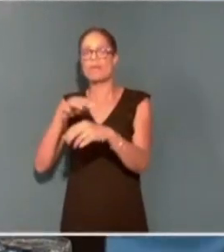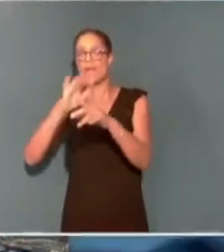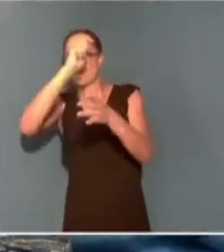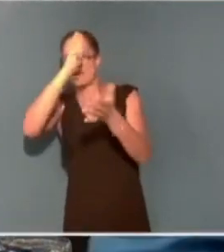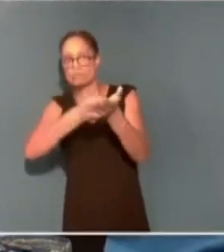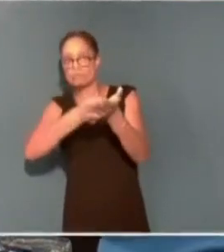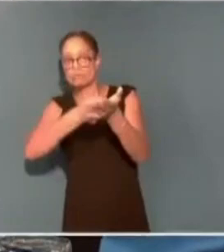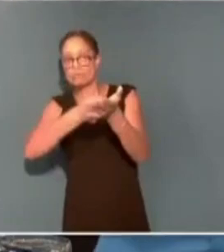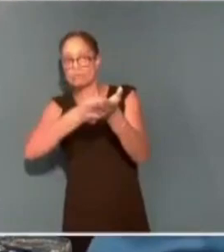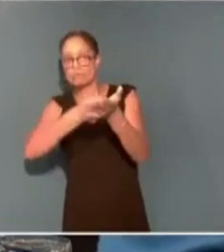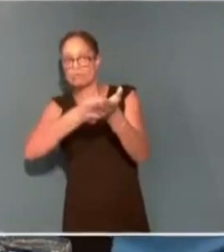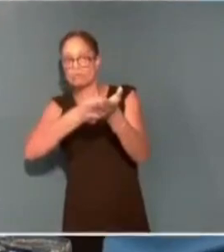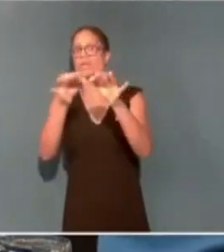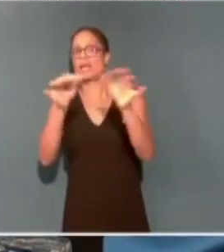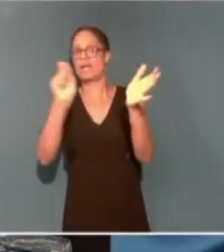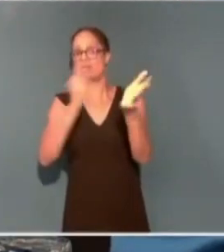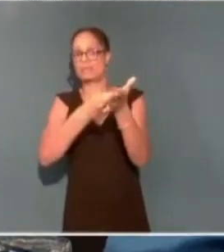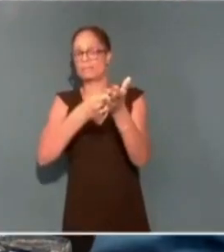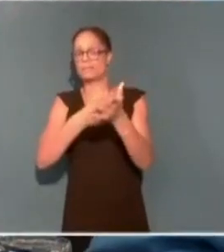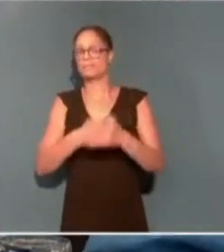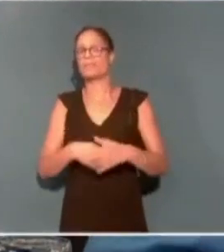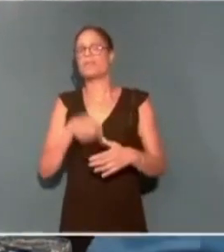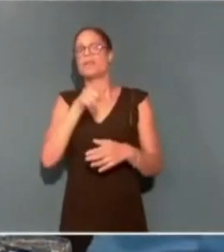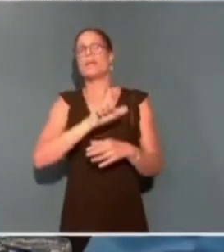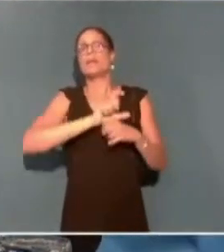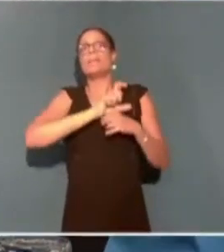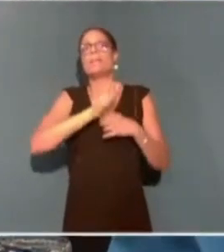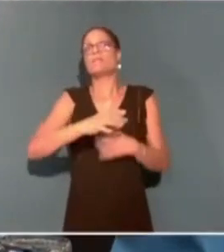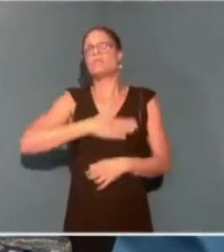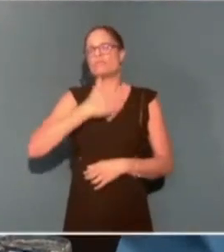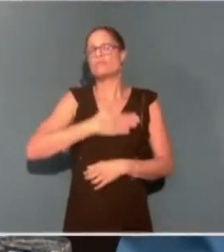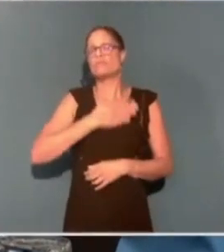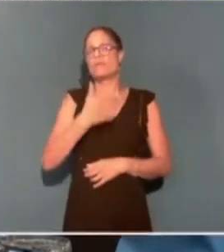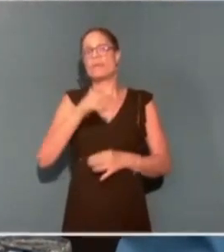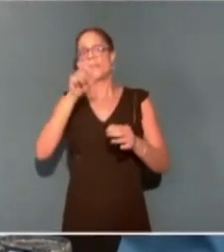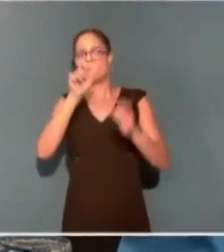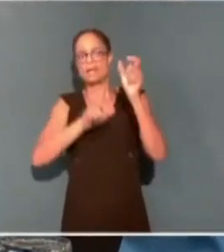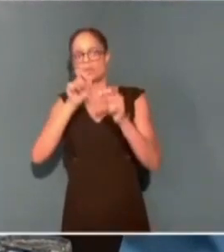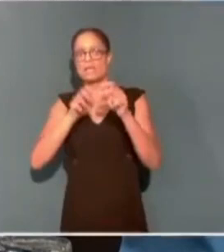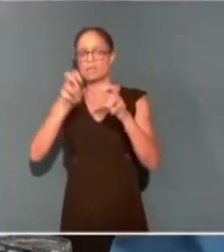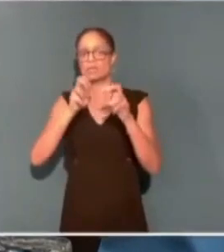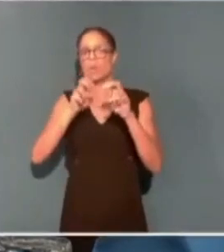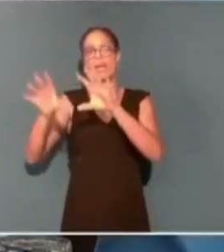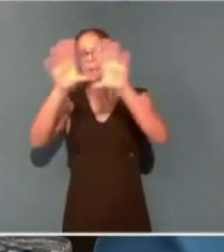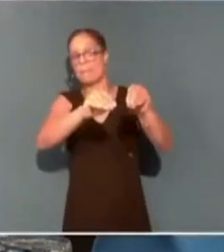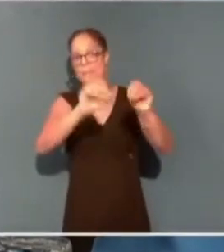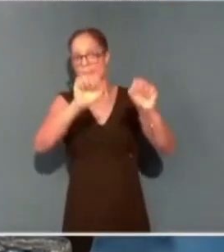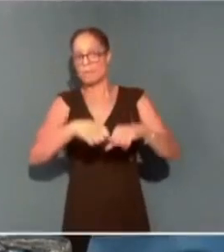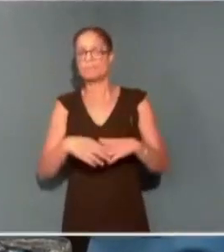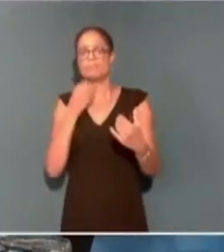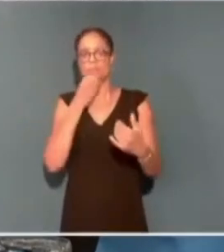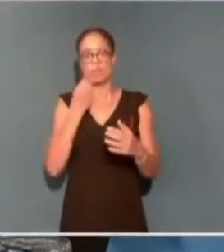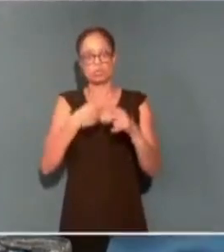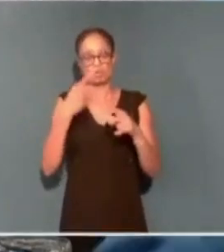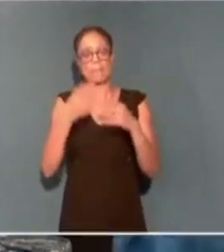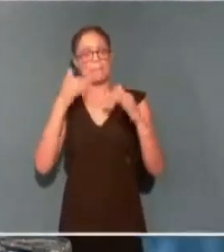terre, qui va servir après à permettre à des agriculteurs de s'installer. Ça, c'est une bonne chose. Mais